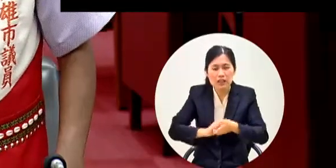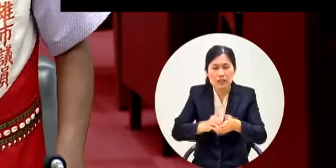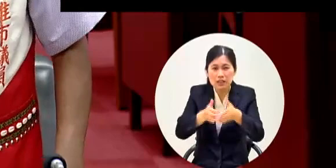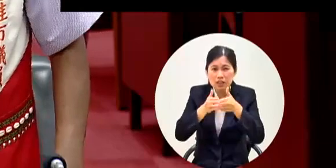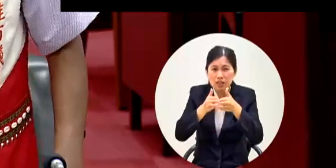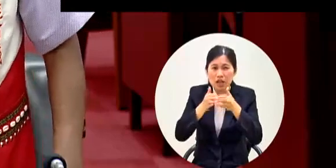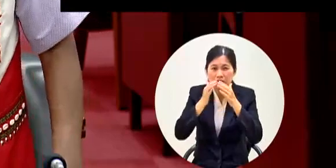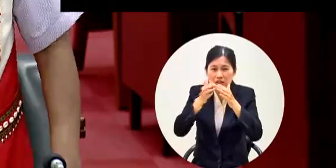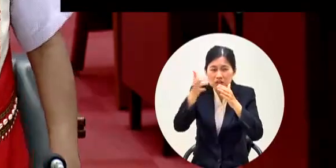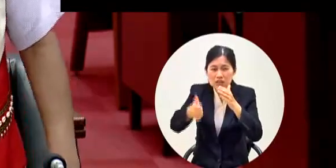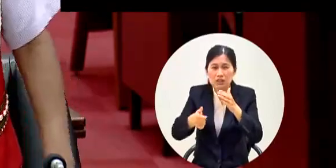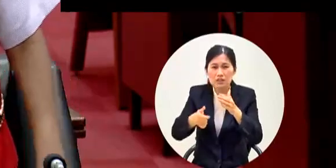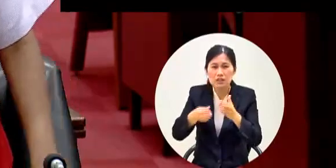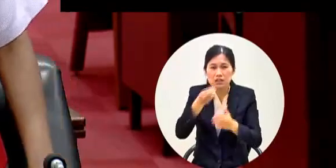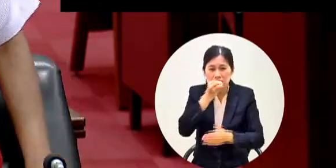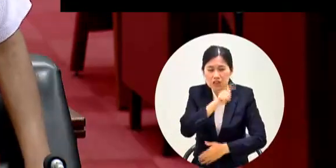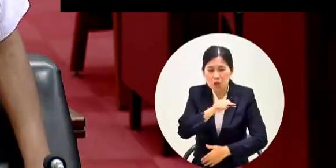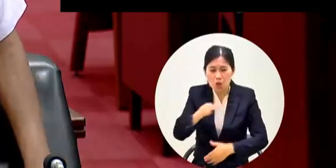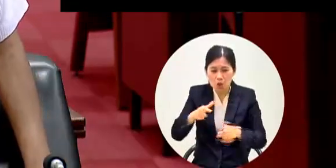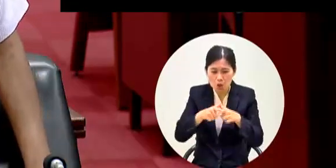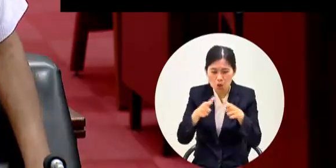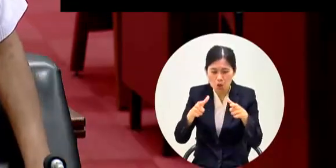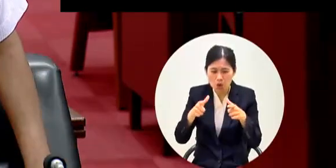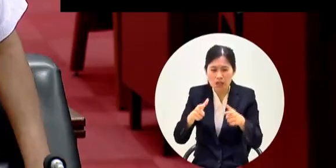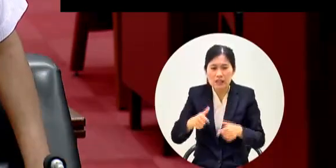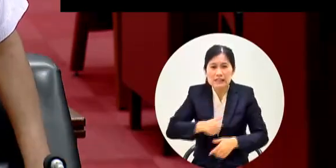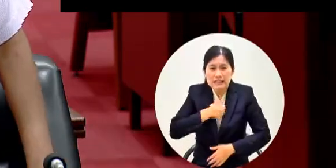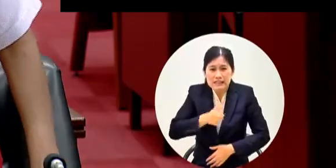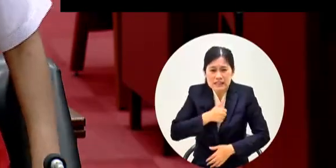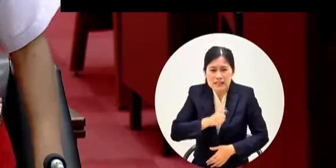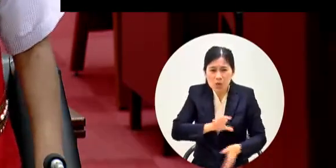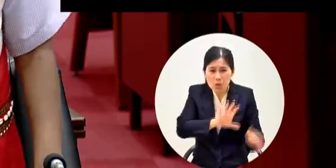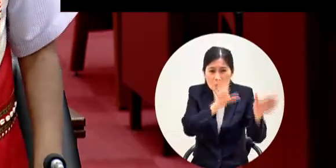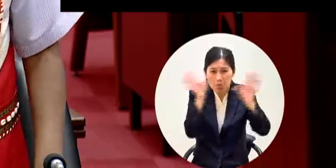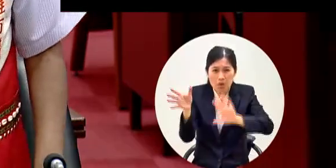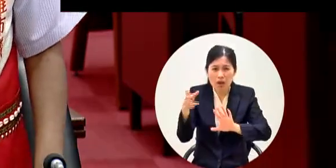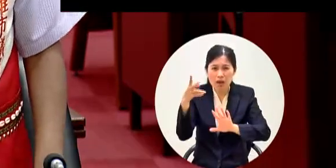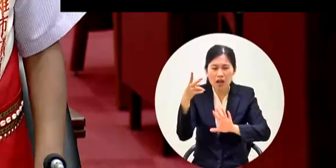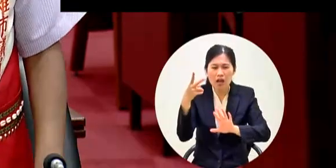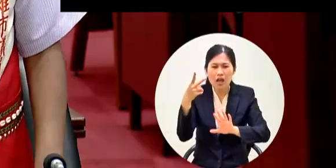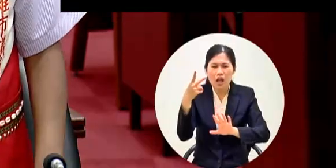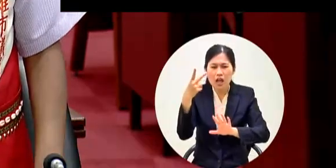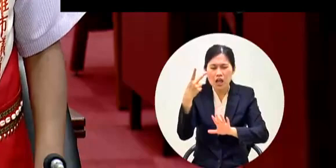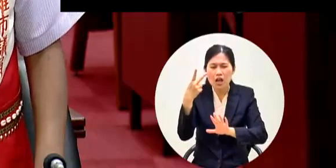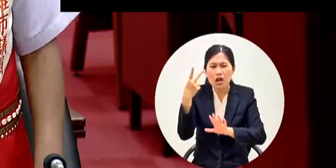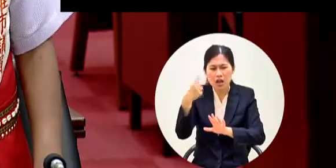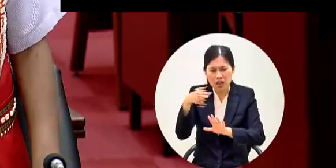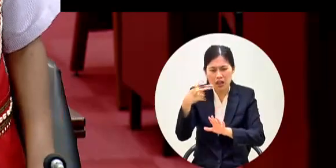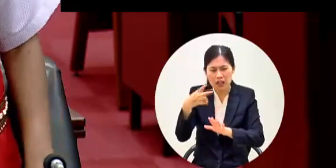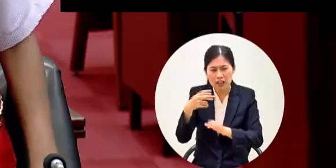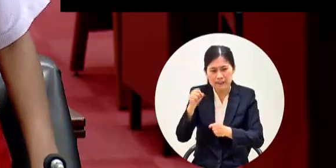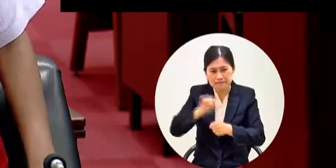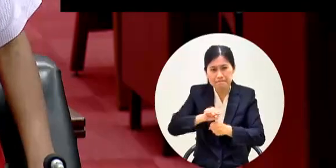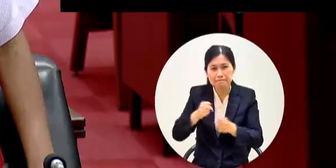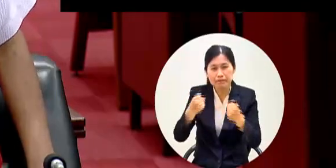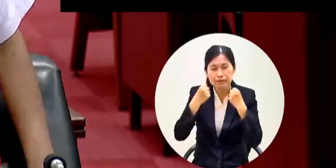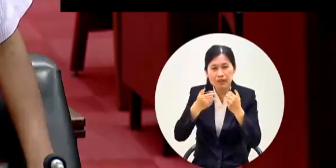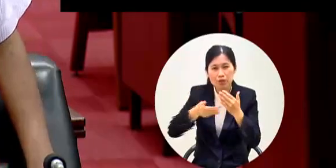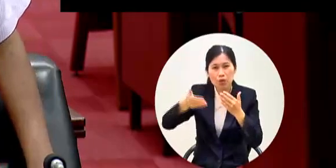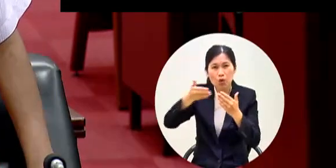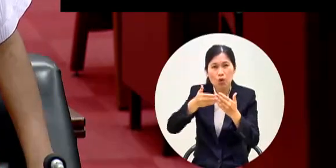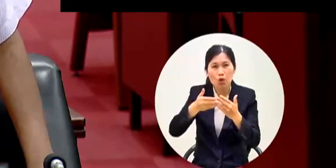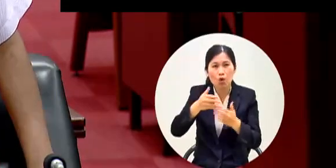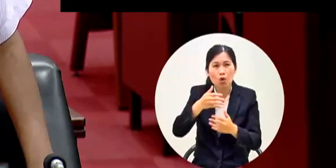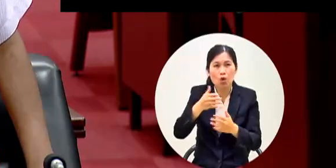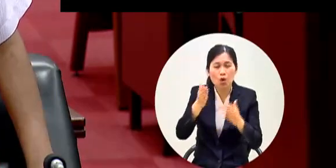极重度重度都无法耕种，但是他就没有享受到爱心参